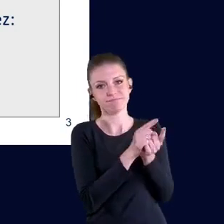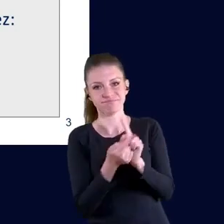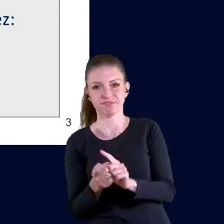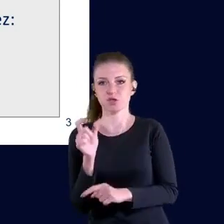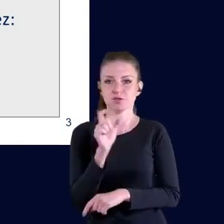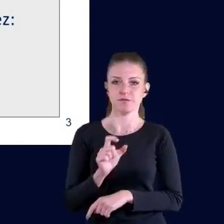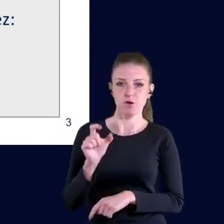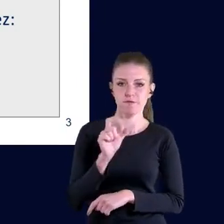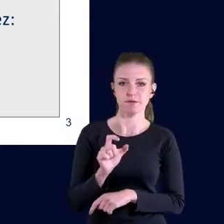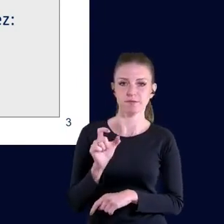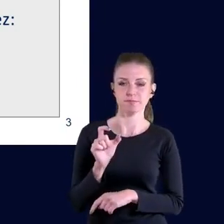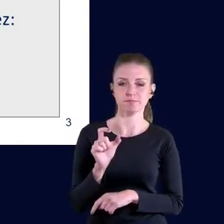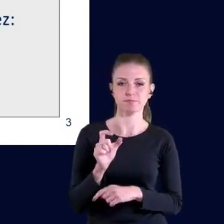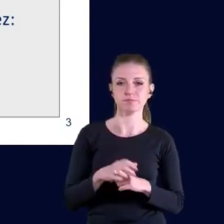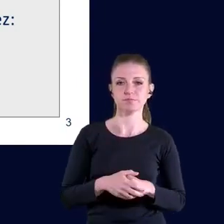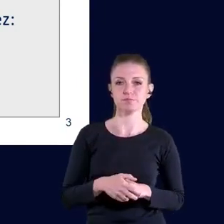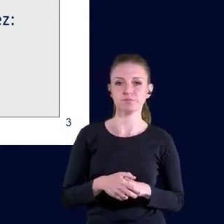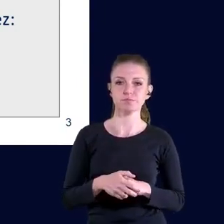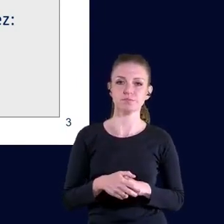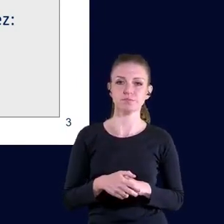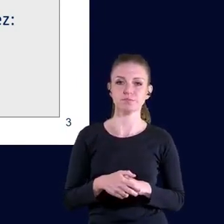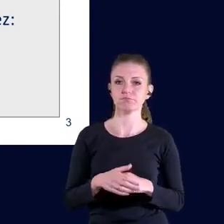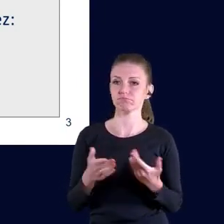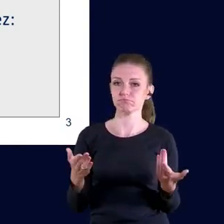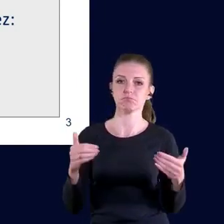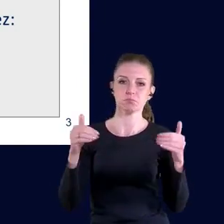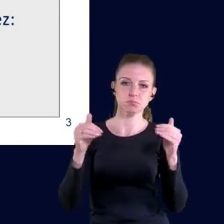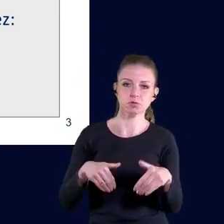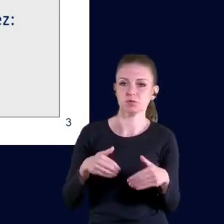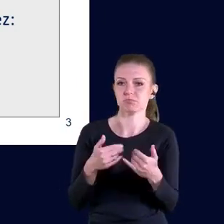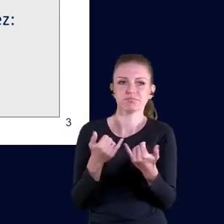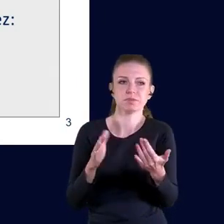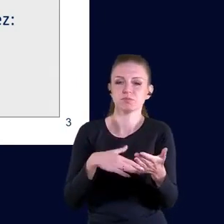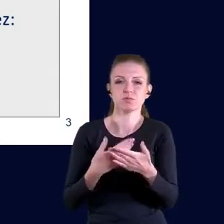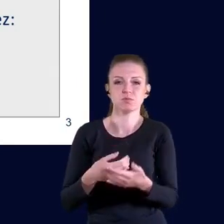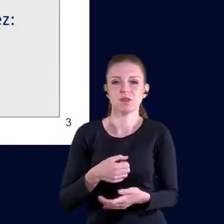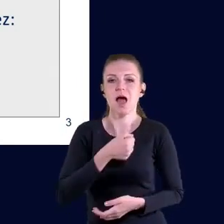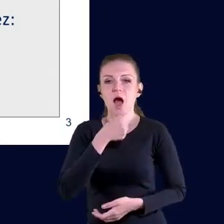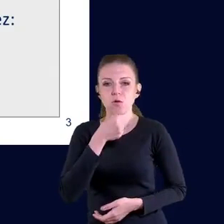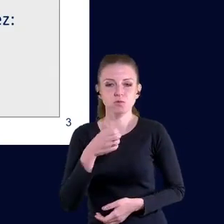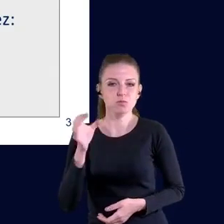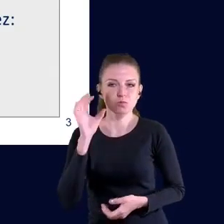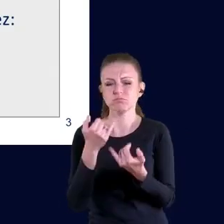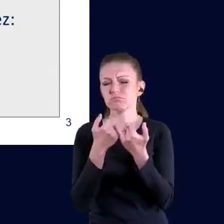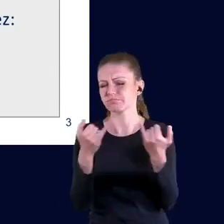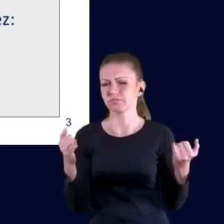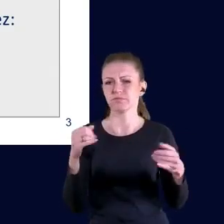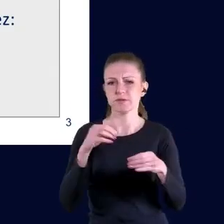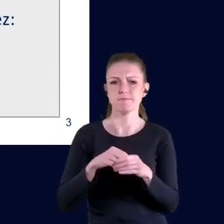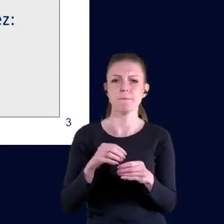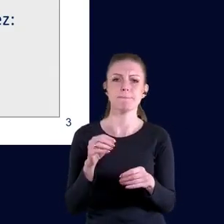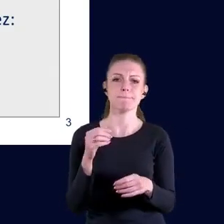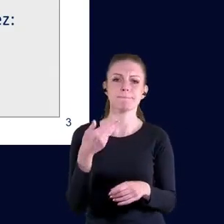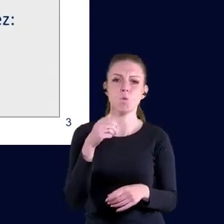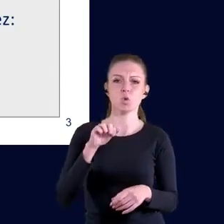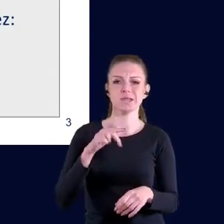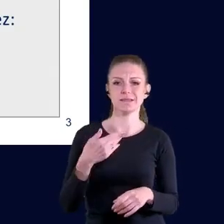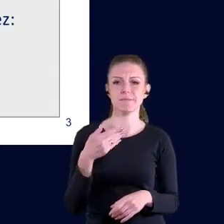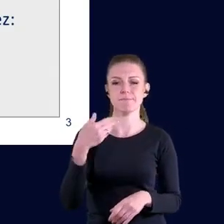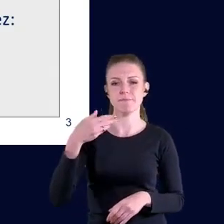wprowadzają różne oferty multimedialne też gdzie indziej umiejscawiają swoją treść